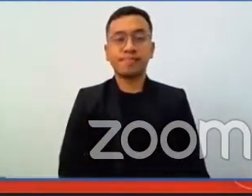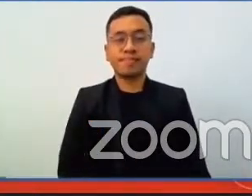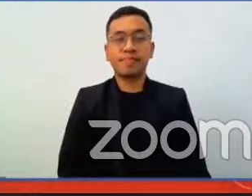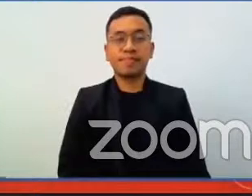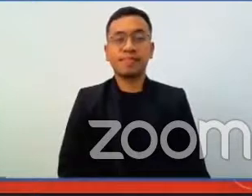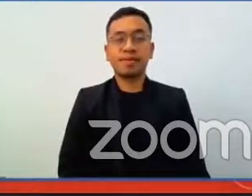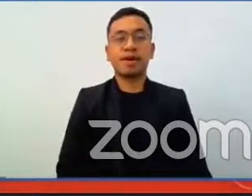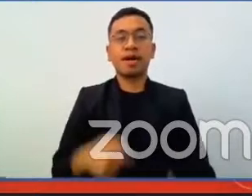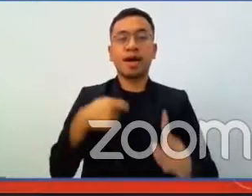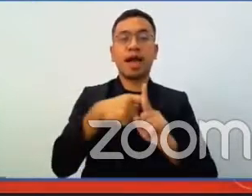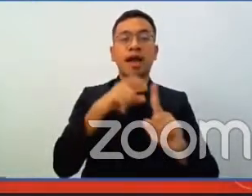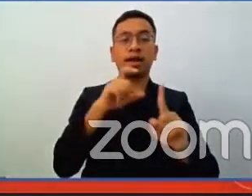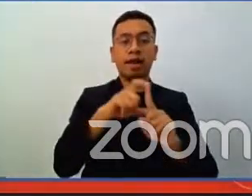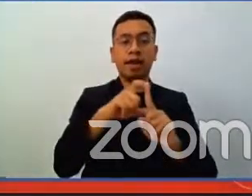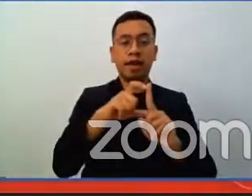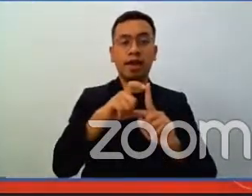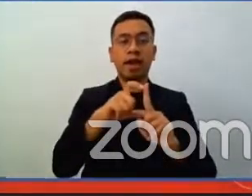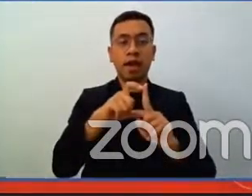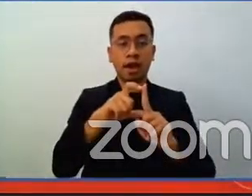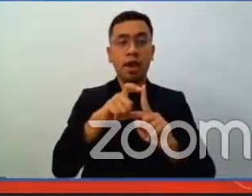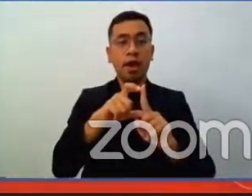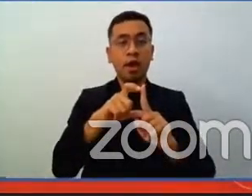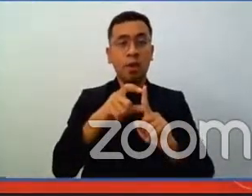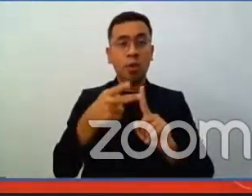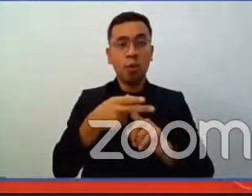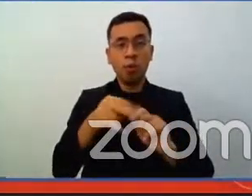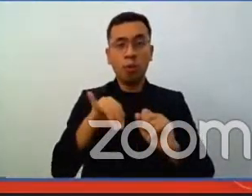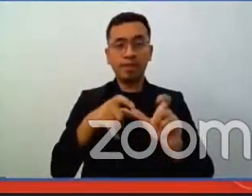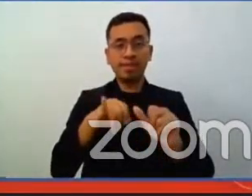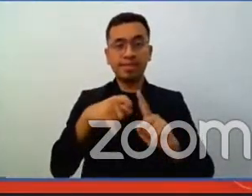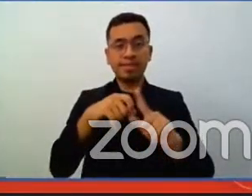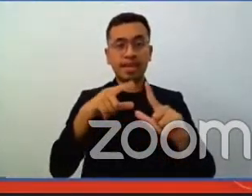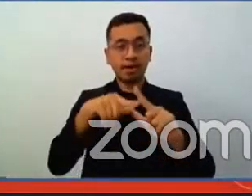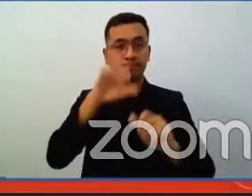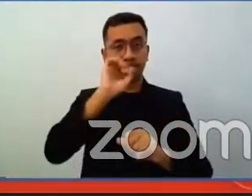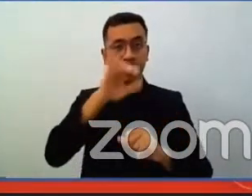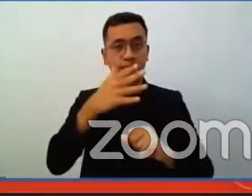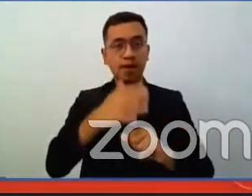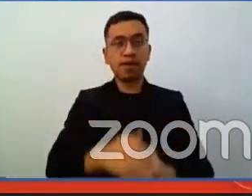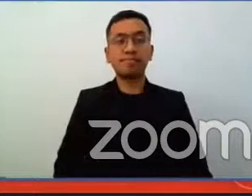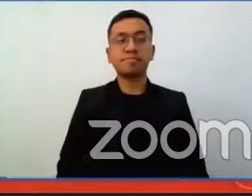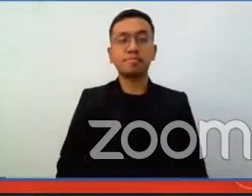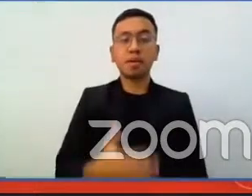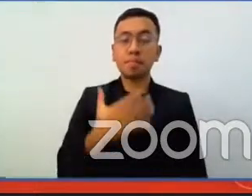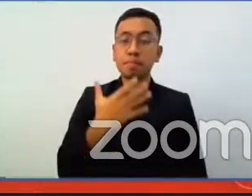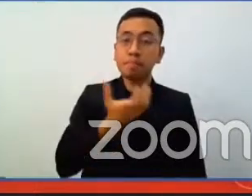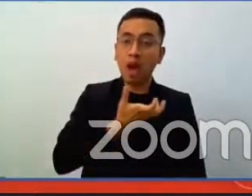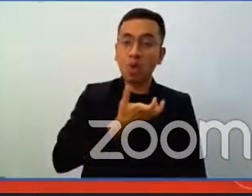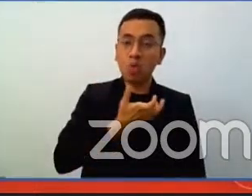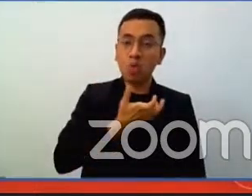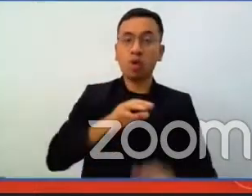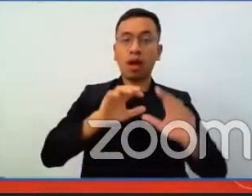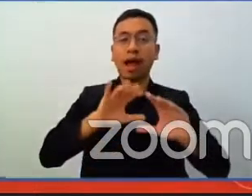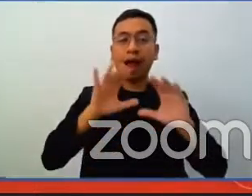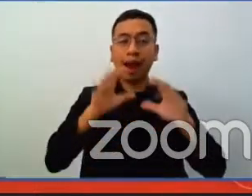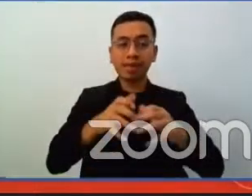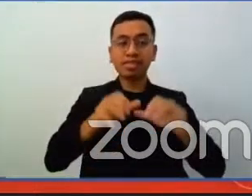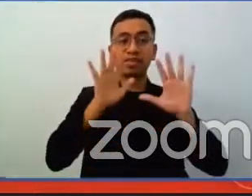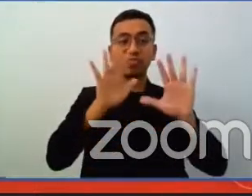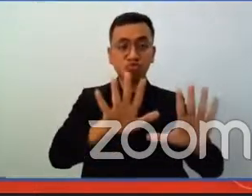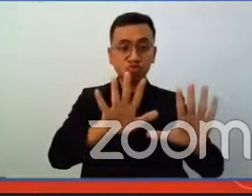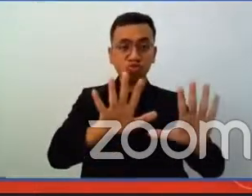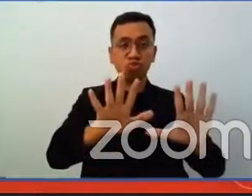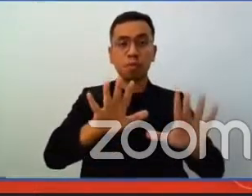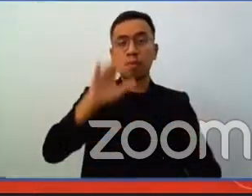kompetensi dasar kita itu menginginkan khusus di kelas 10 adalah